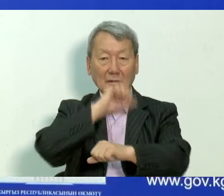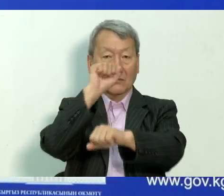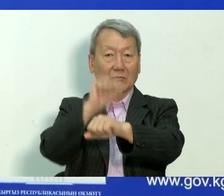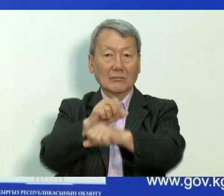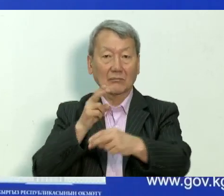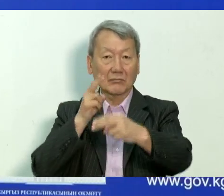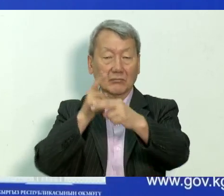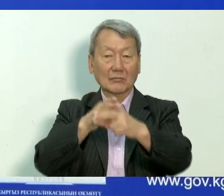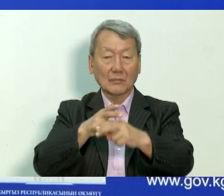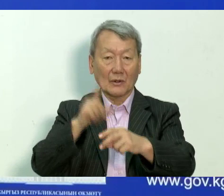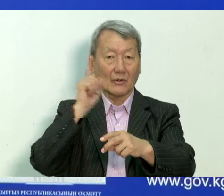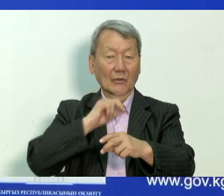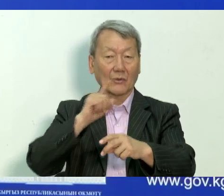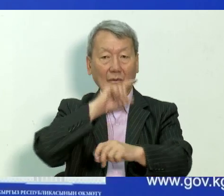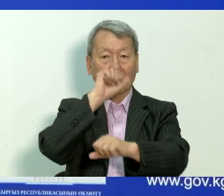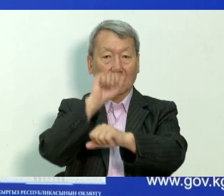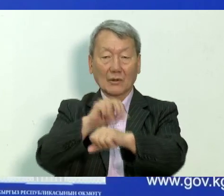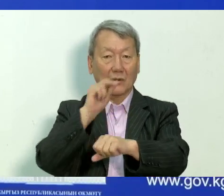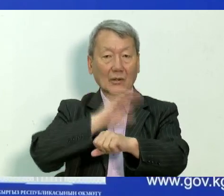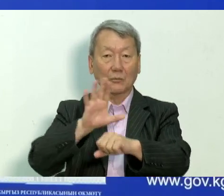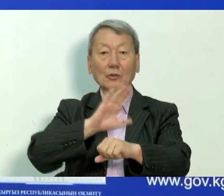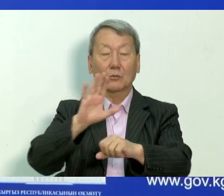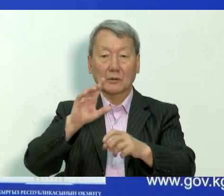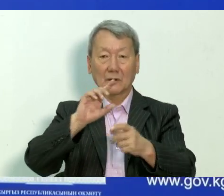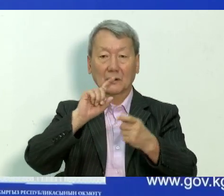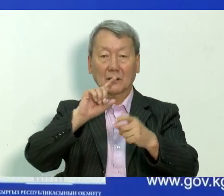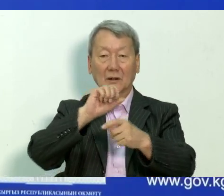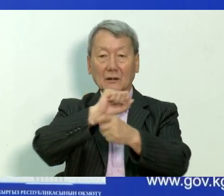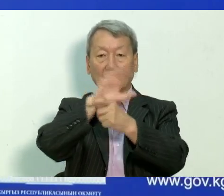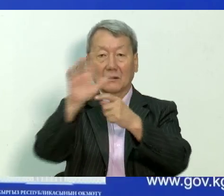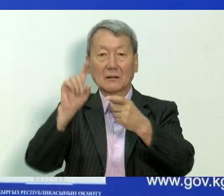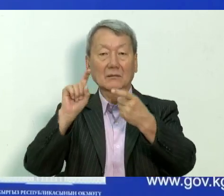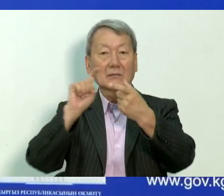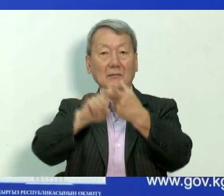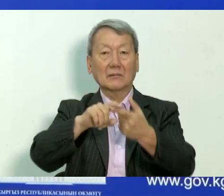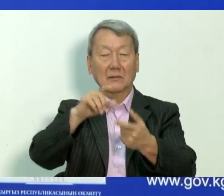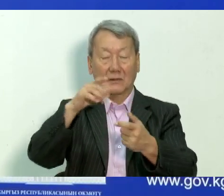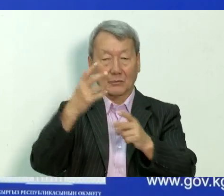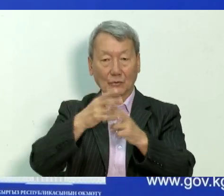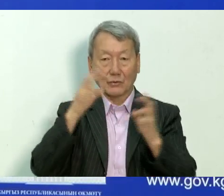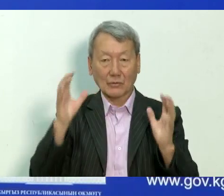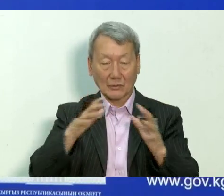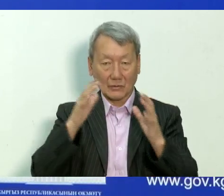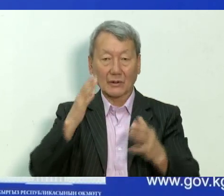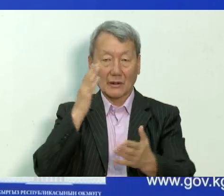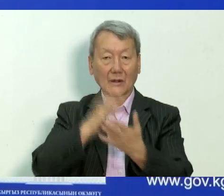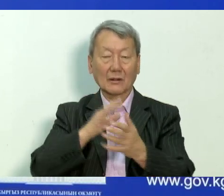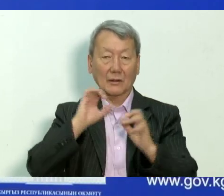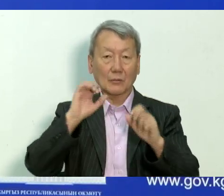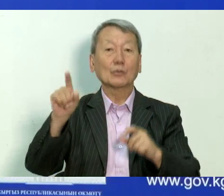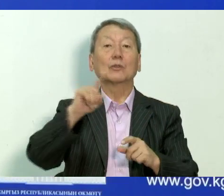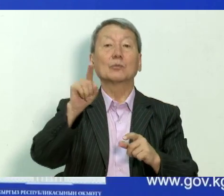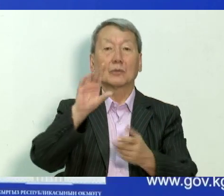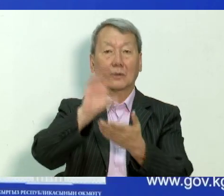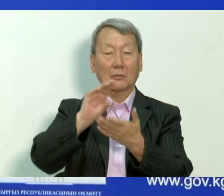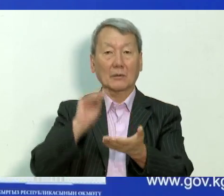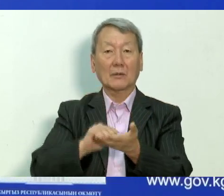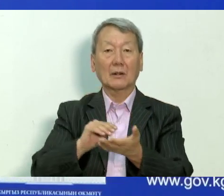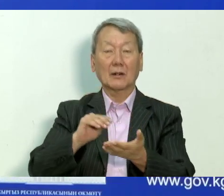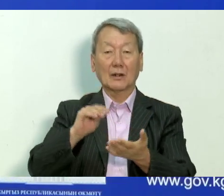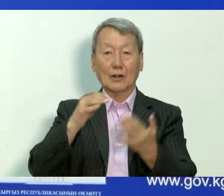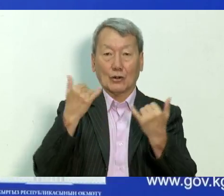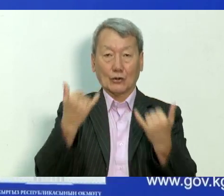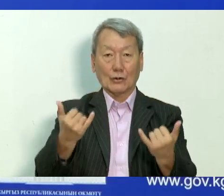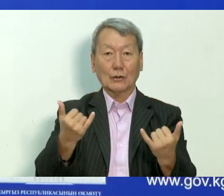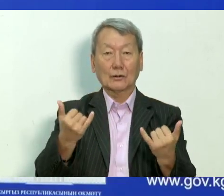биздин жарандарыбызды коронавирус оорусунан, чалдыгуусунан бир топ сактайт деген ниетибиз бар. Себеби дегенде азыр